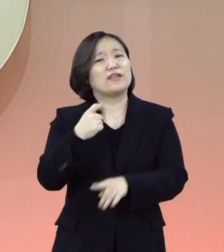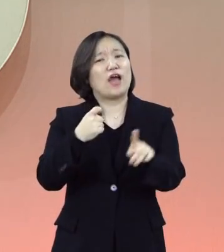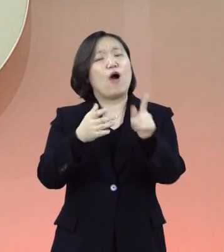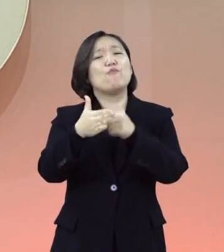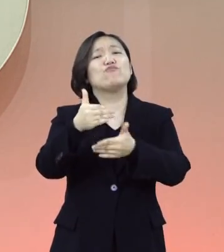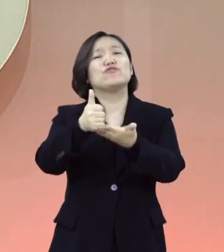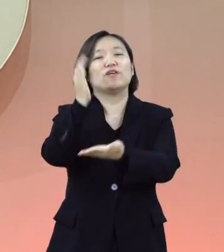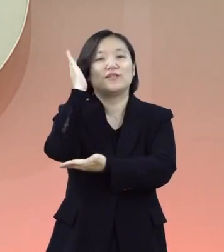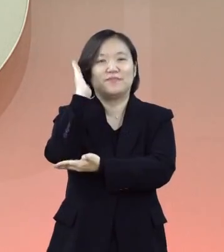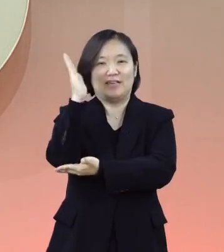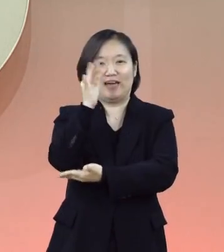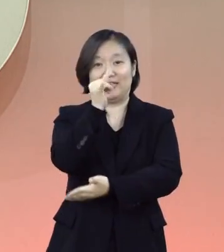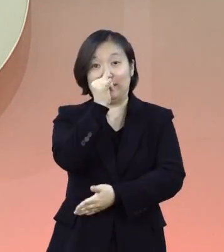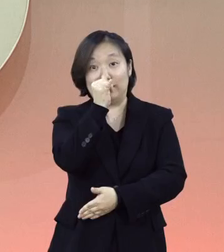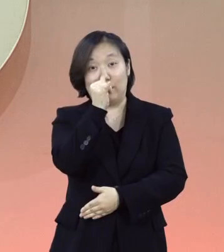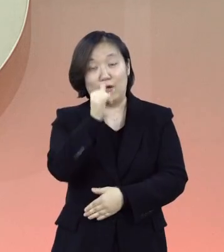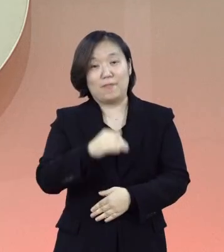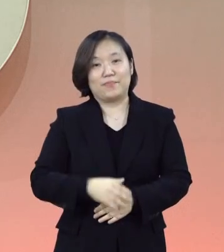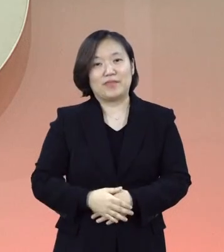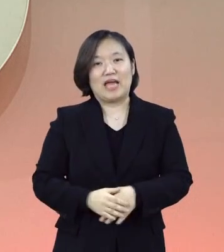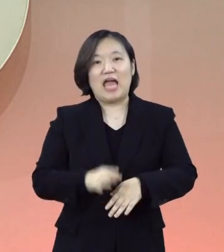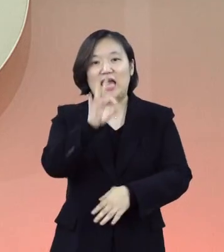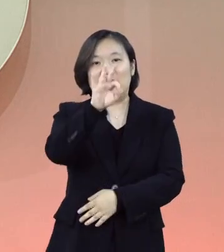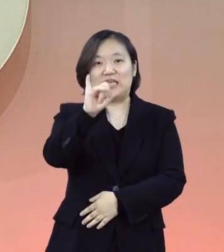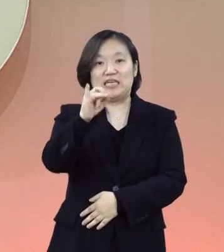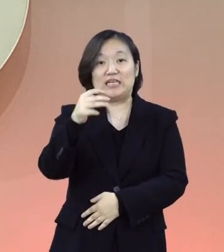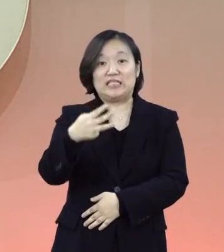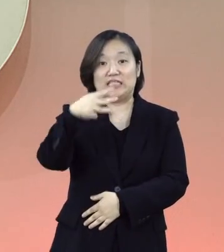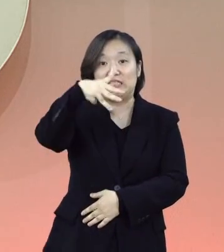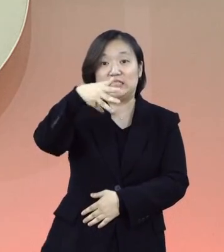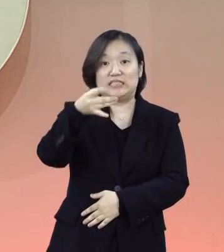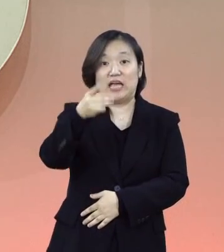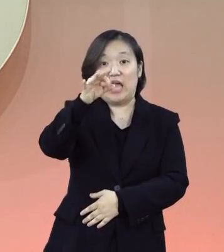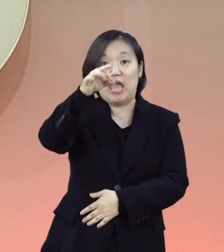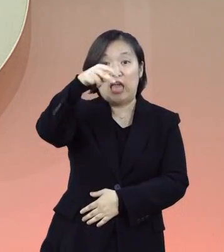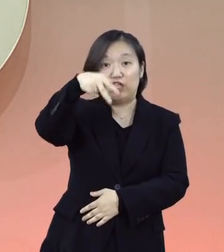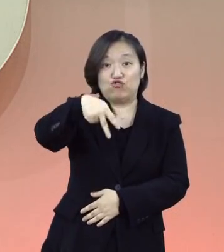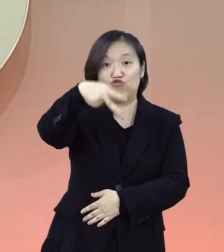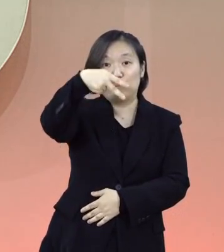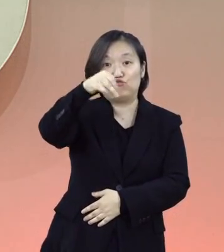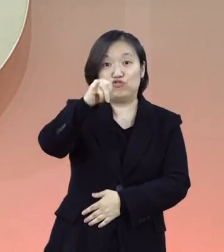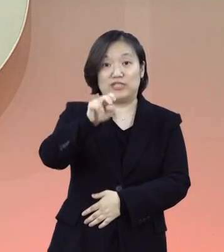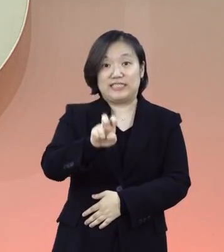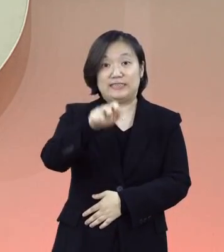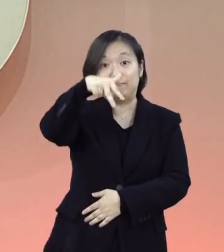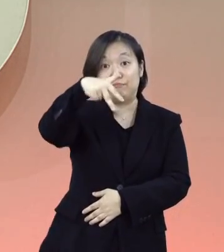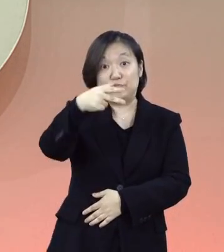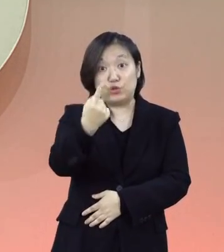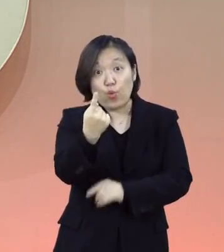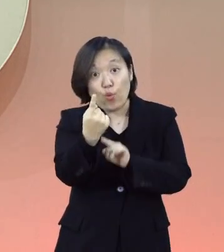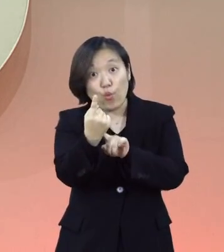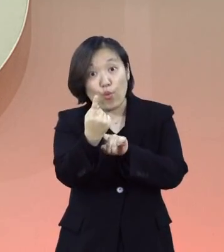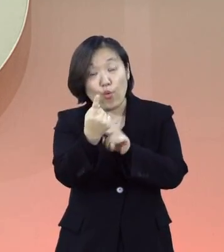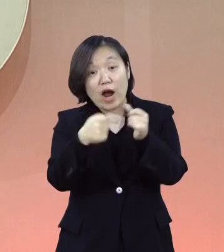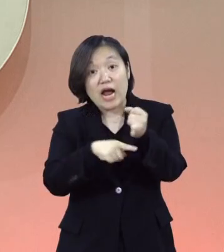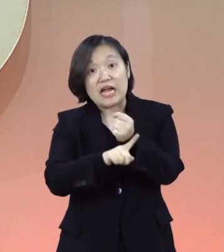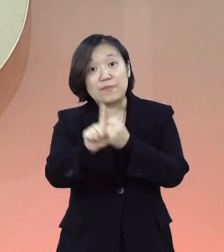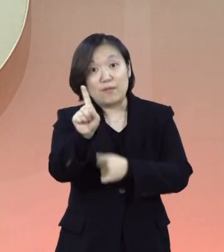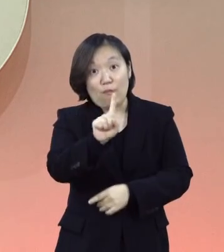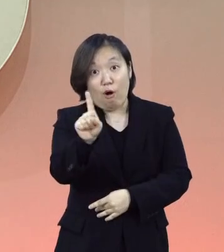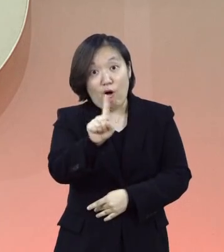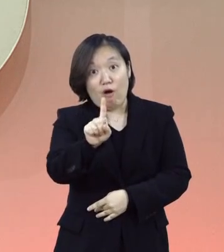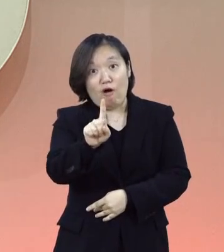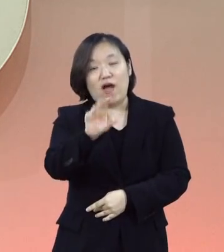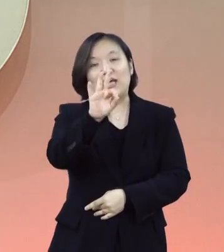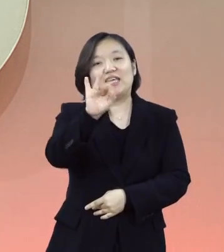경전의 말씀이 있습니다. 일체 유심조. 일체, 모든